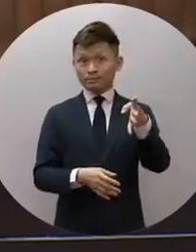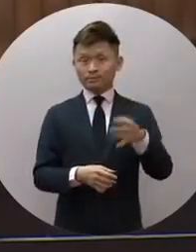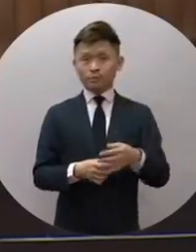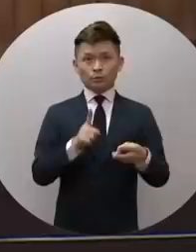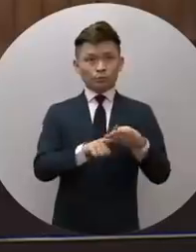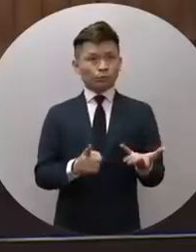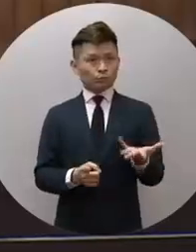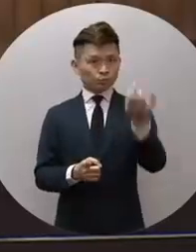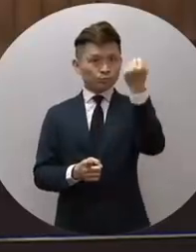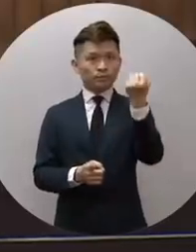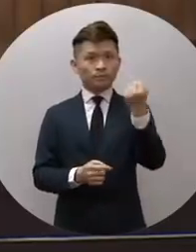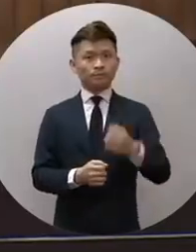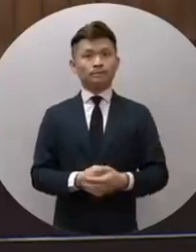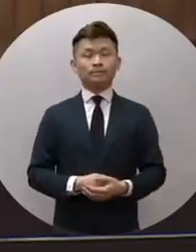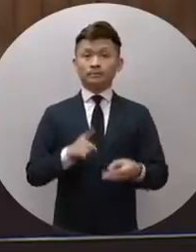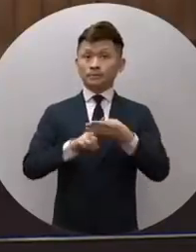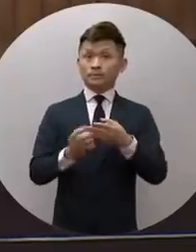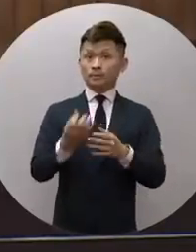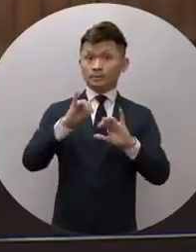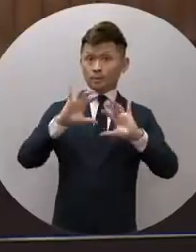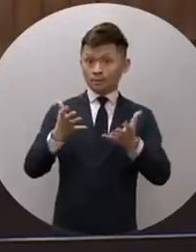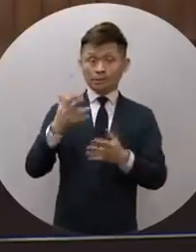中华民国主权、中华民国